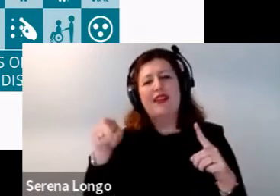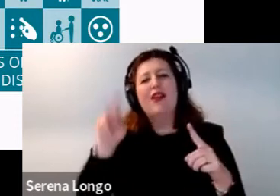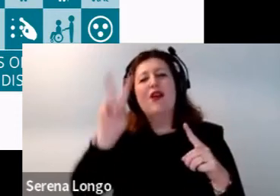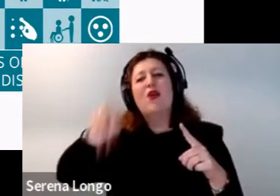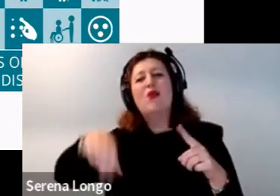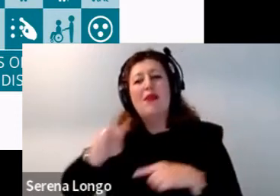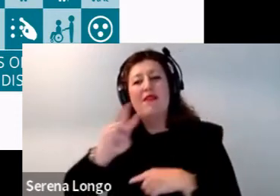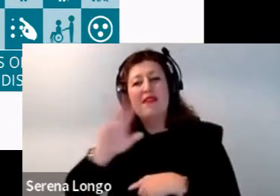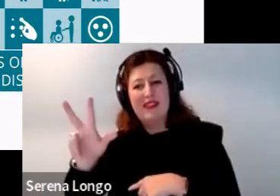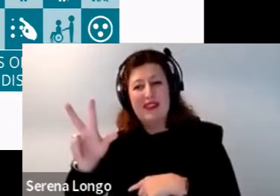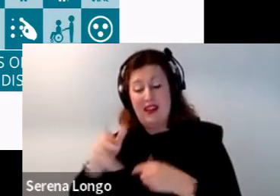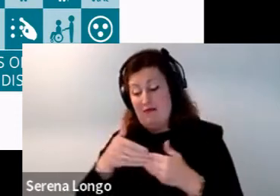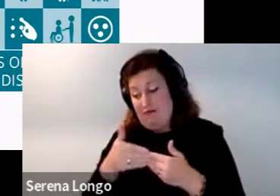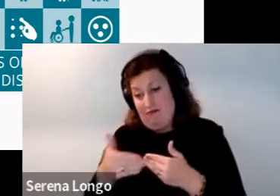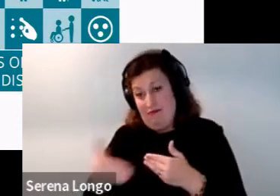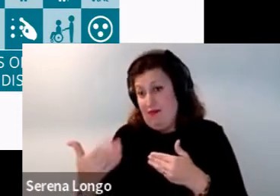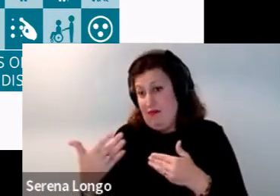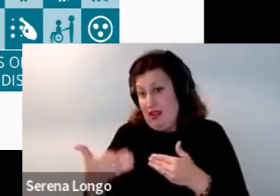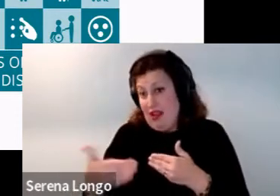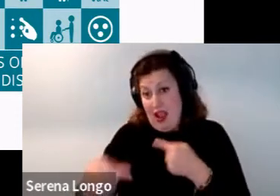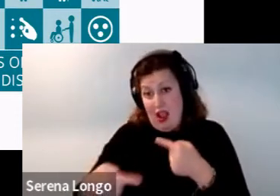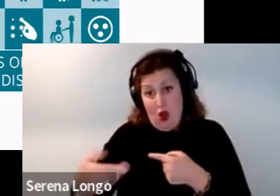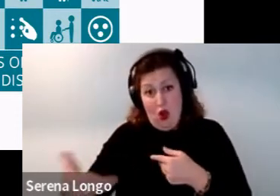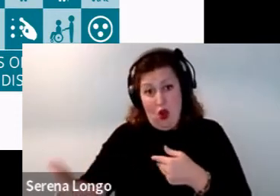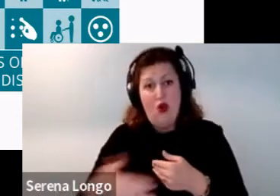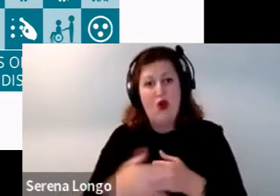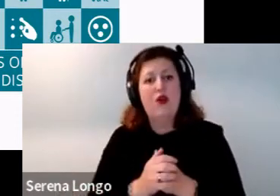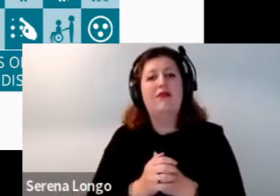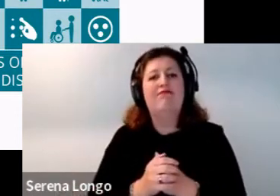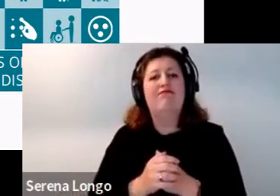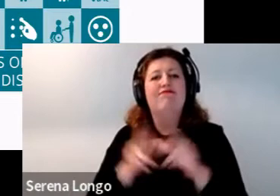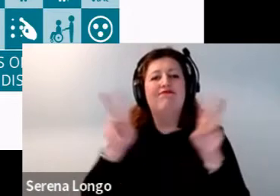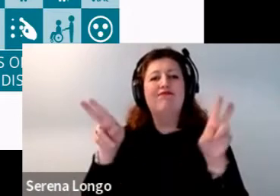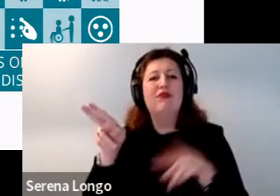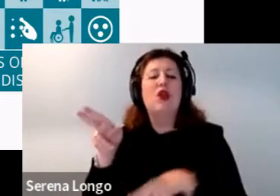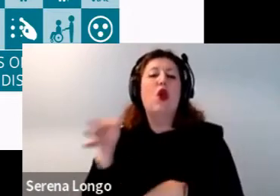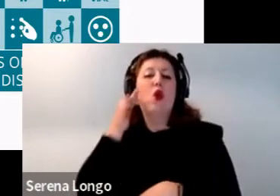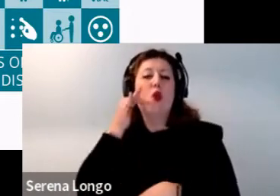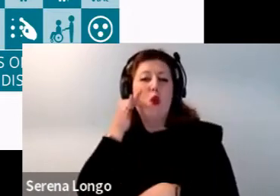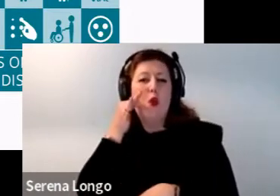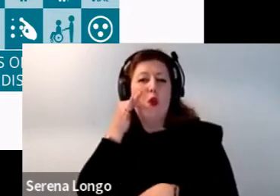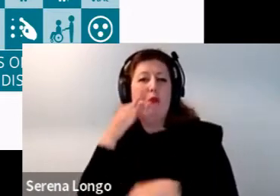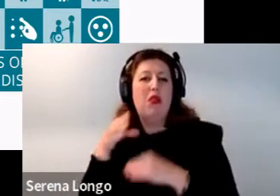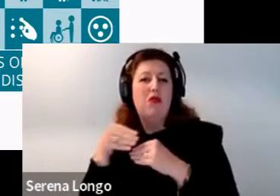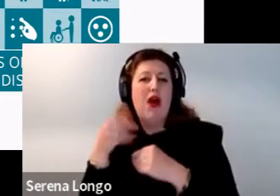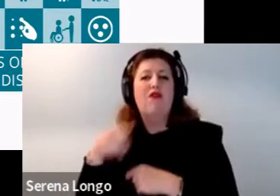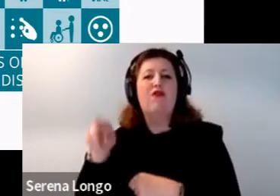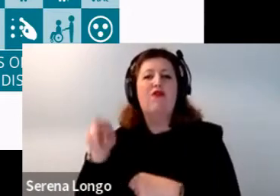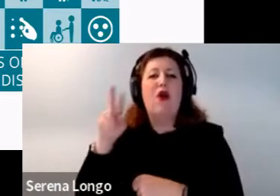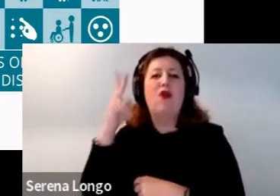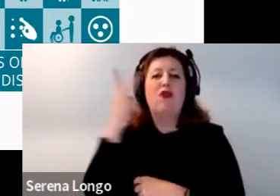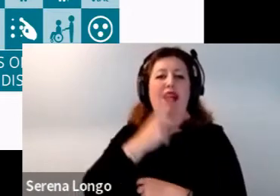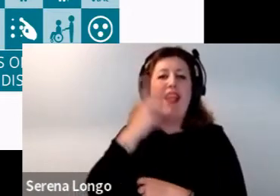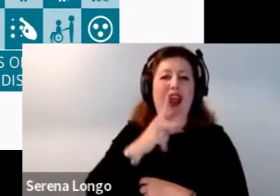2017-2023, tuttora in corso, Human Rights Reality for All del 2016.